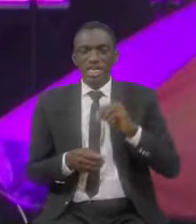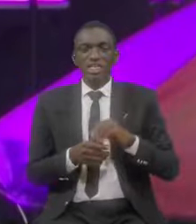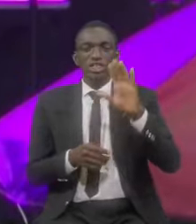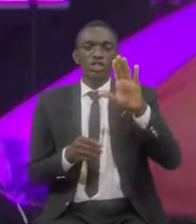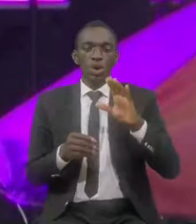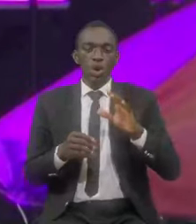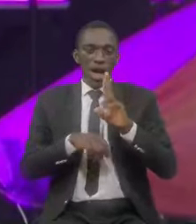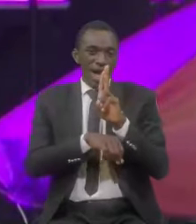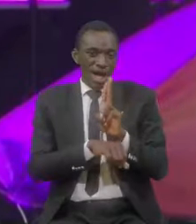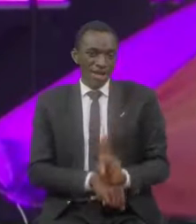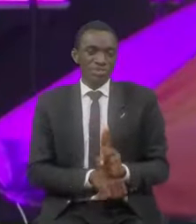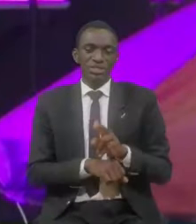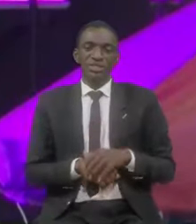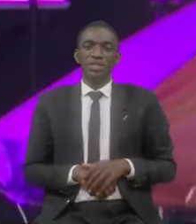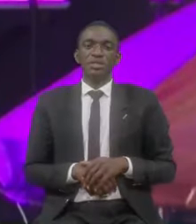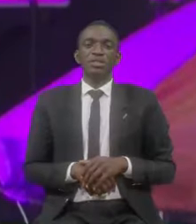vos habitudes,